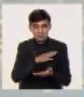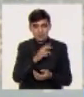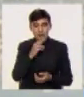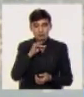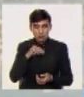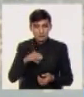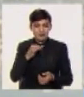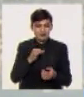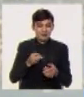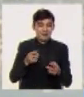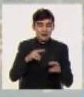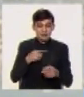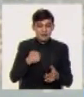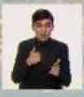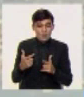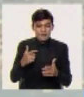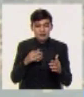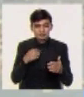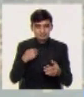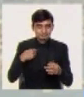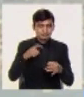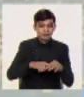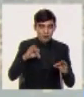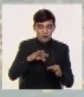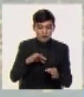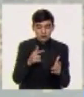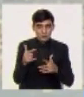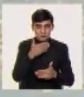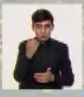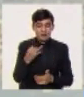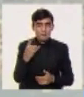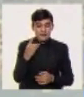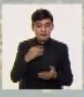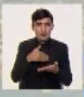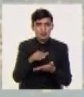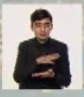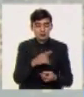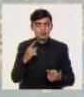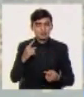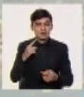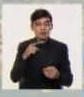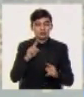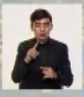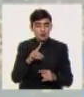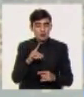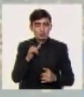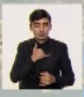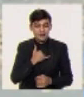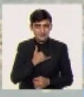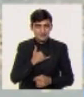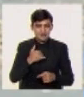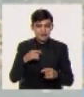не готовы нас регистрировать. Одним из первых отказов было, что у нас,